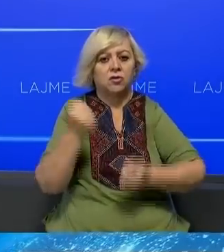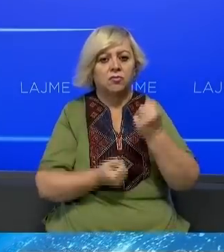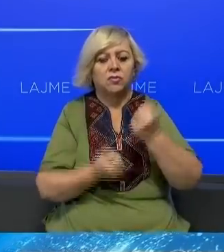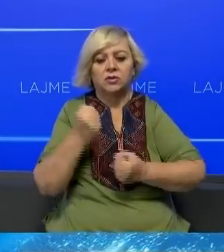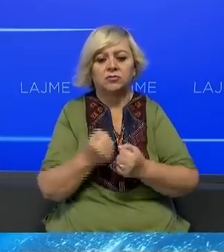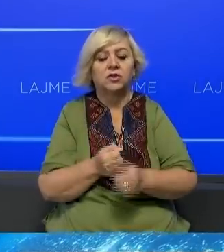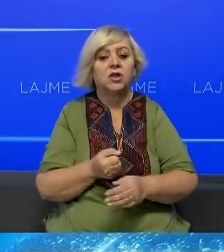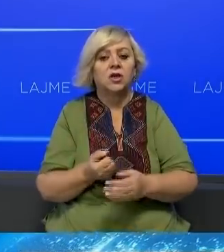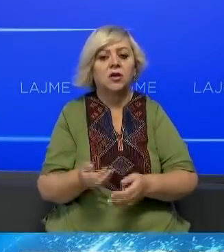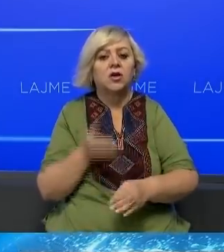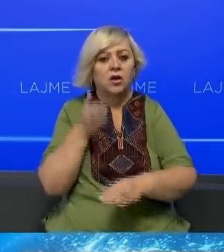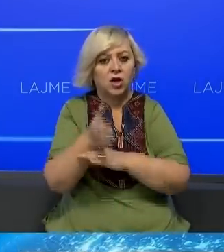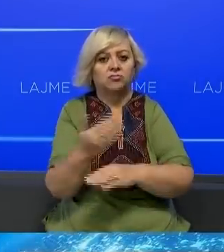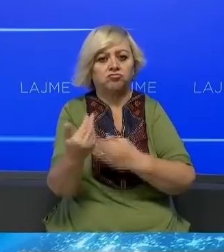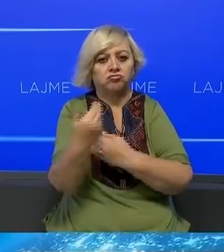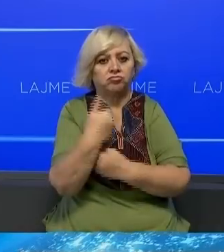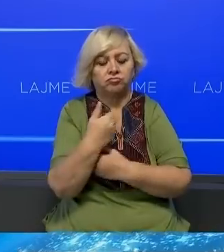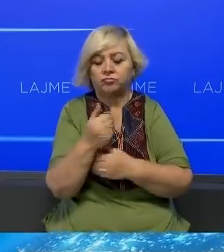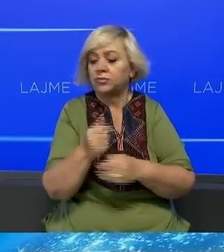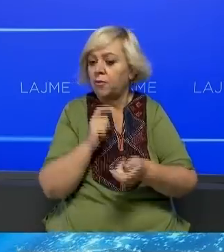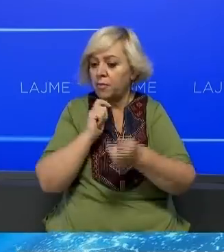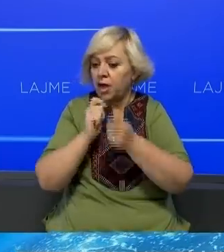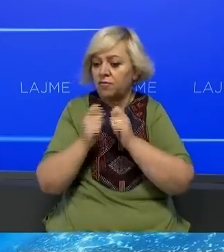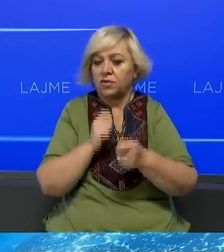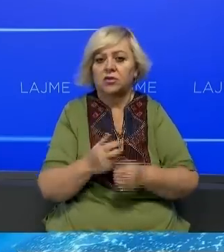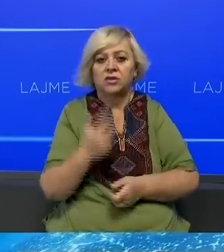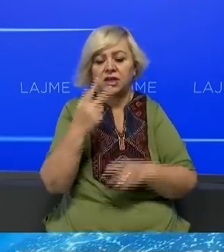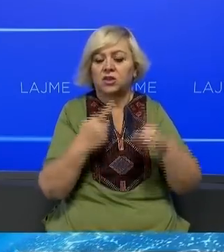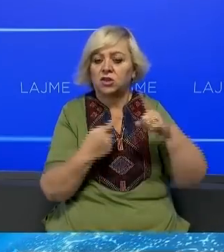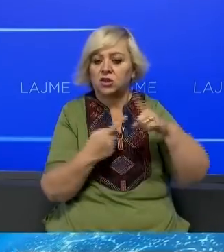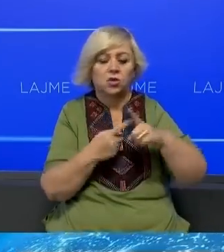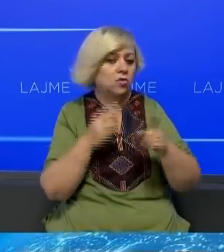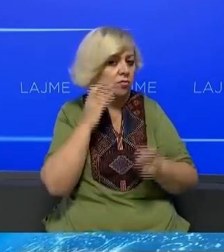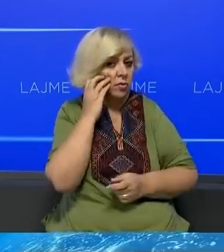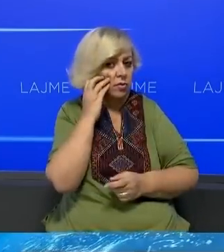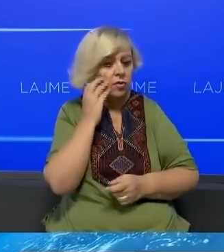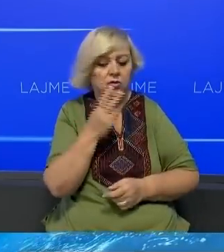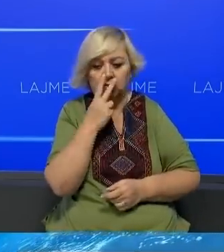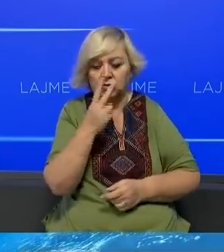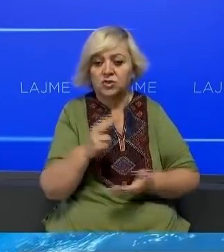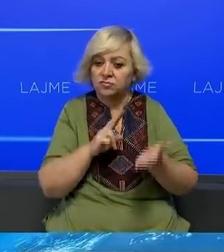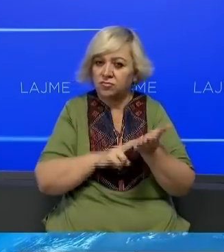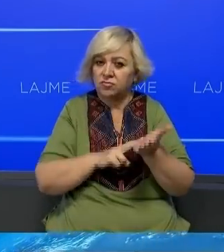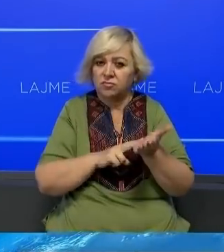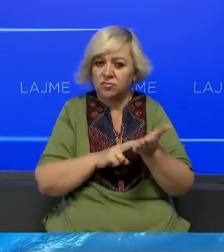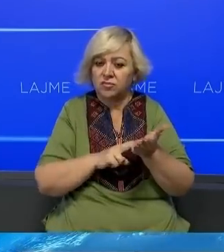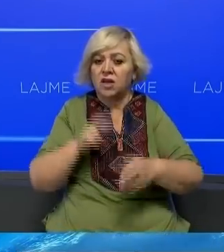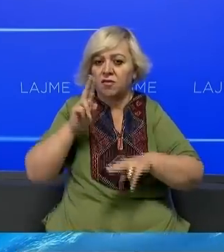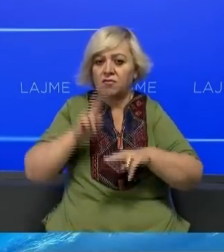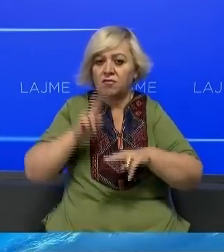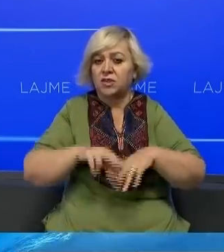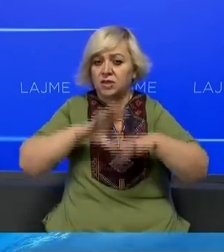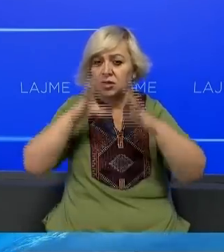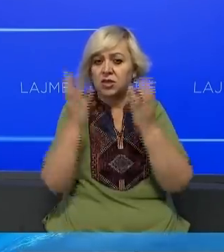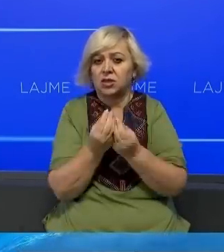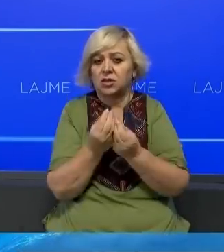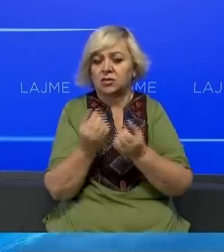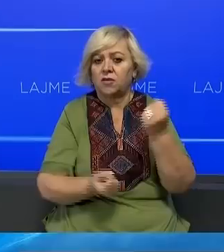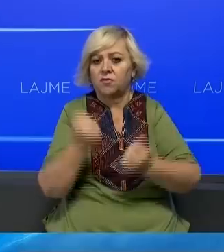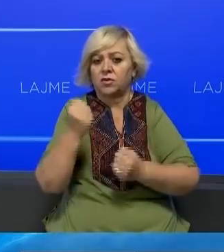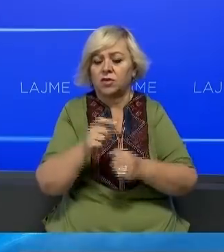kalojnë në territorin e njëra tjetrës. Marrëveshja arritur më 3 tetor në Bruksel parashikon që letër ngjitësi të vendosen ose në të gjitha veturat